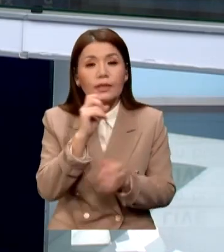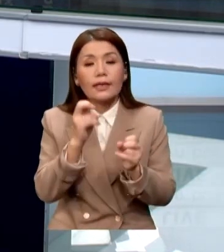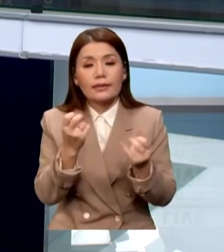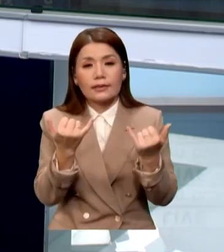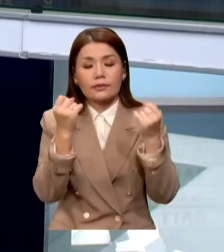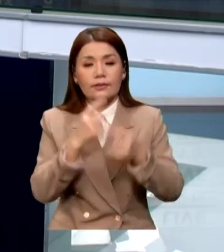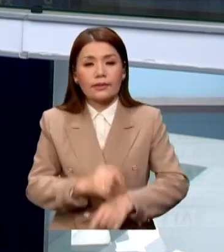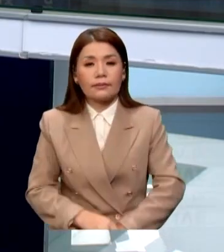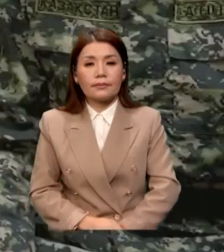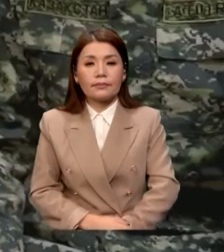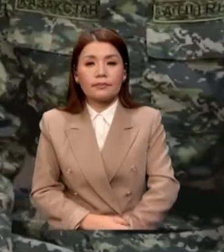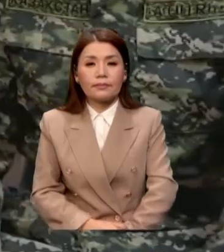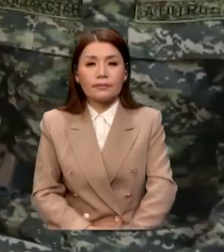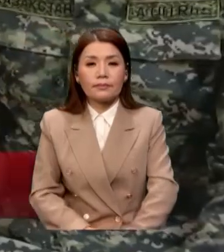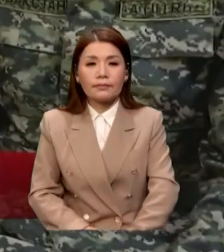біліп келді.